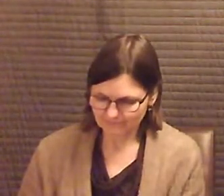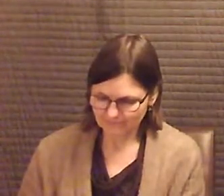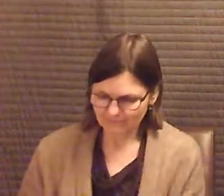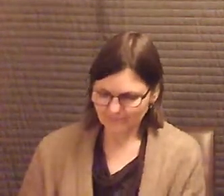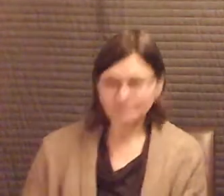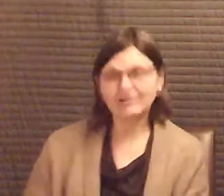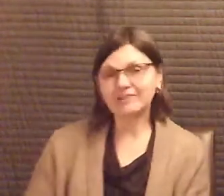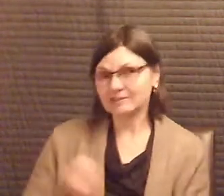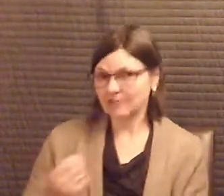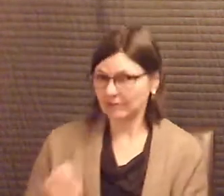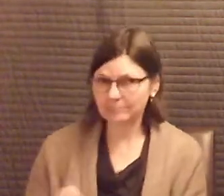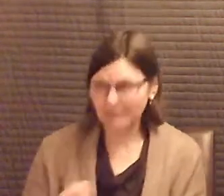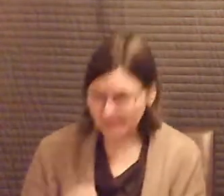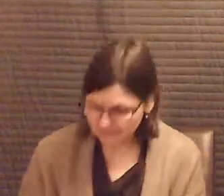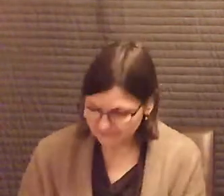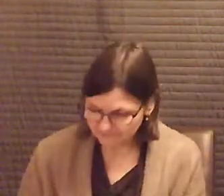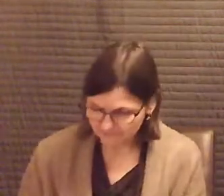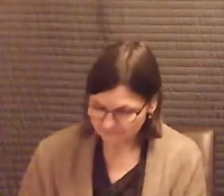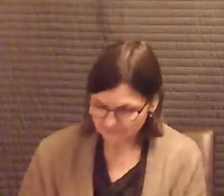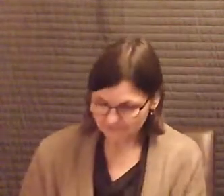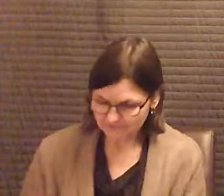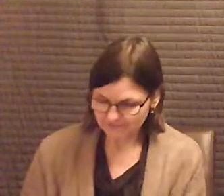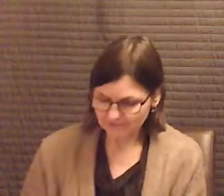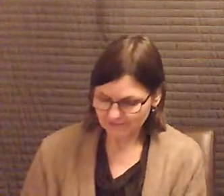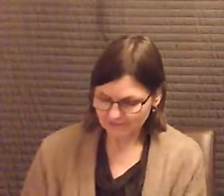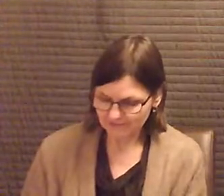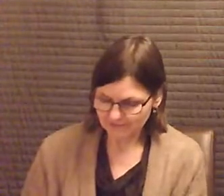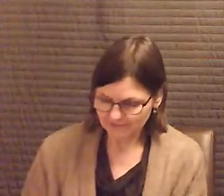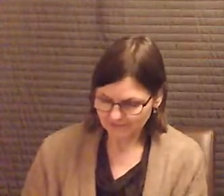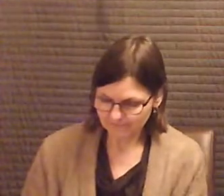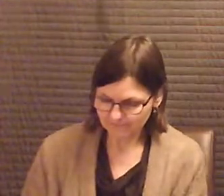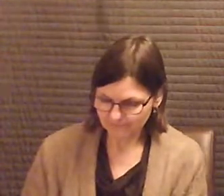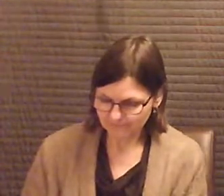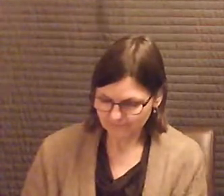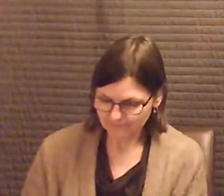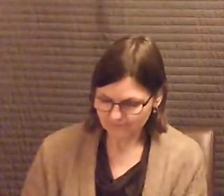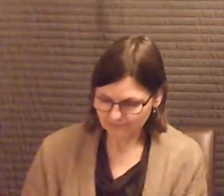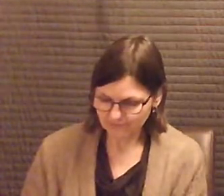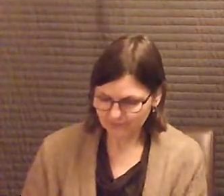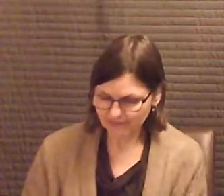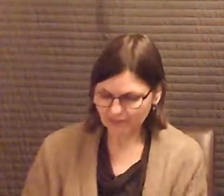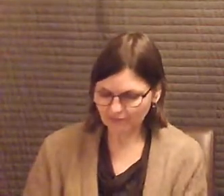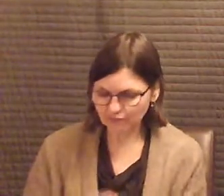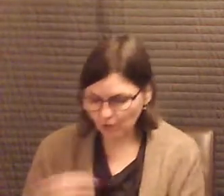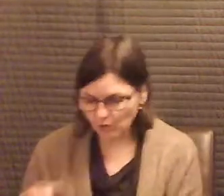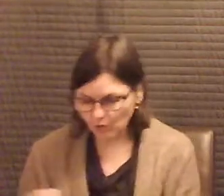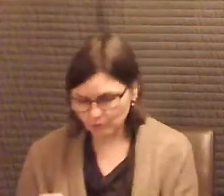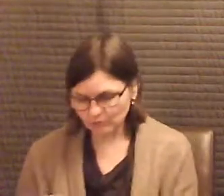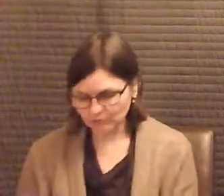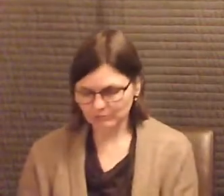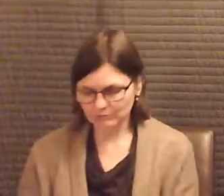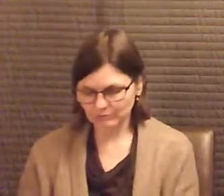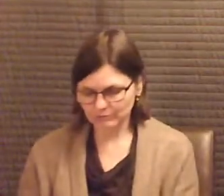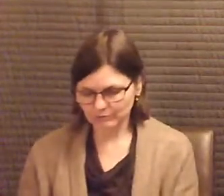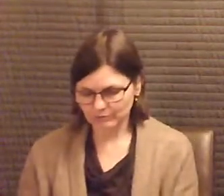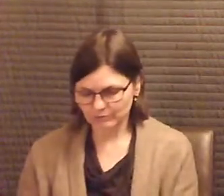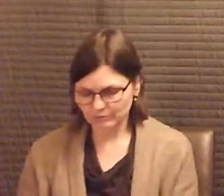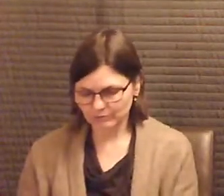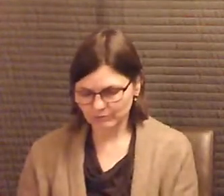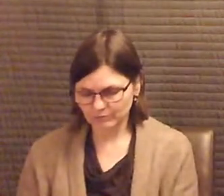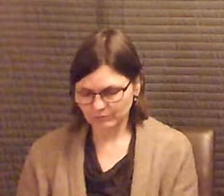spring wat ik dan spreek je jas uit mijn vader me stom spreken zo zo